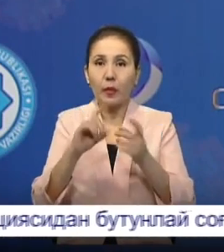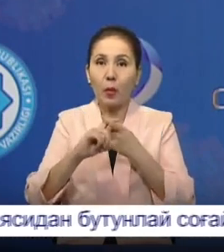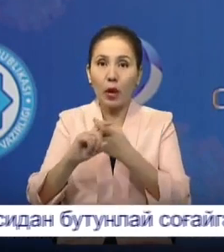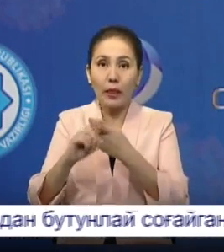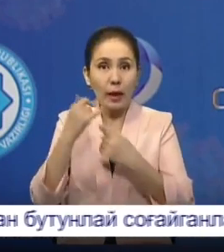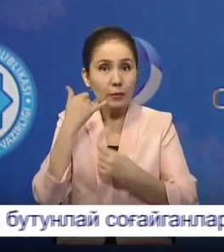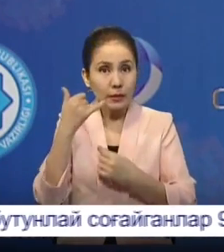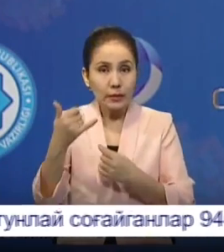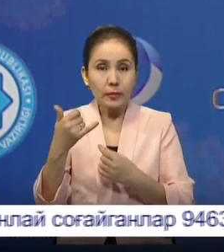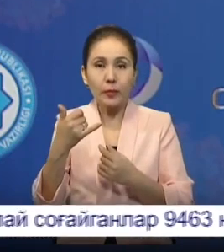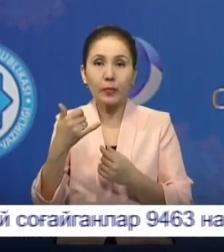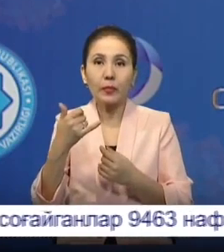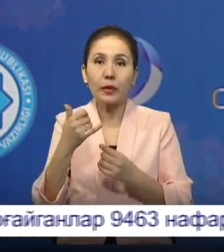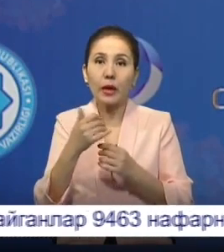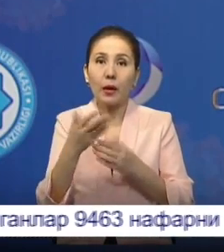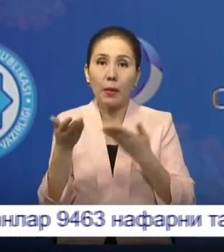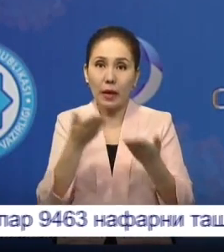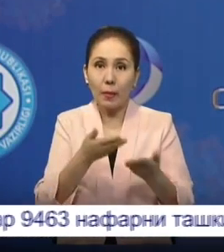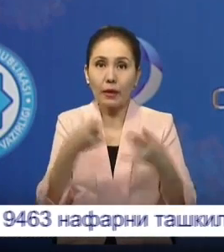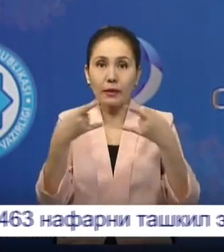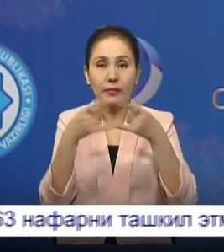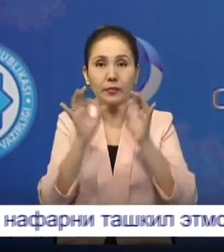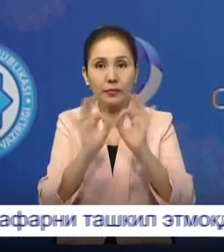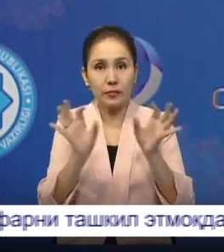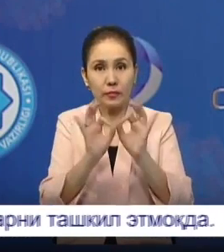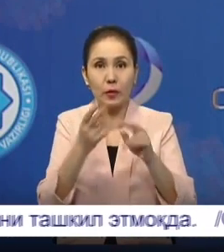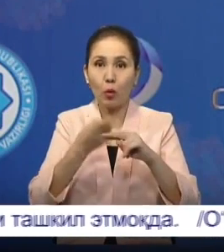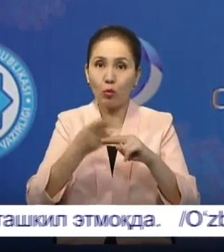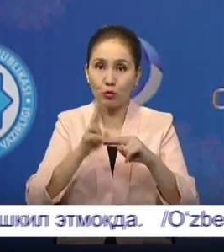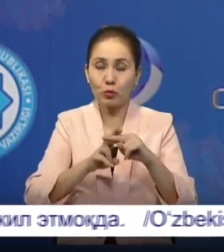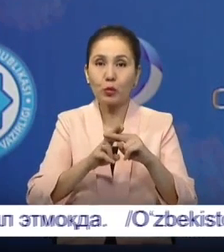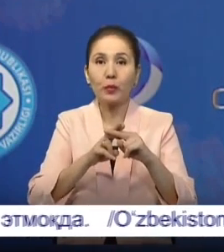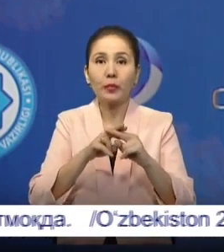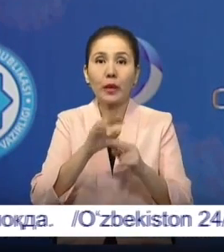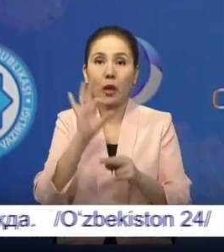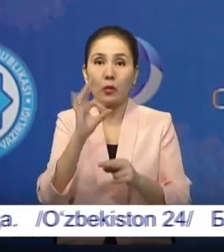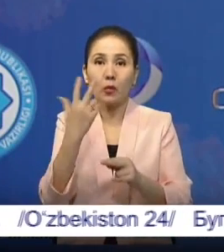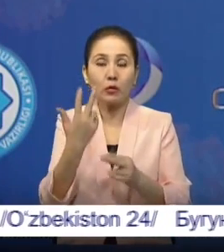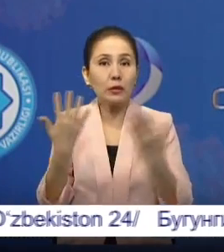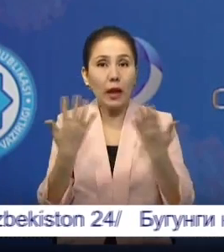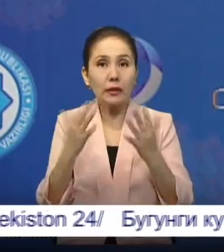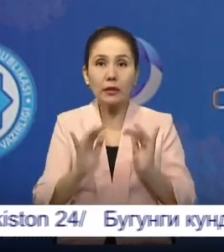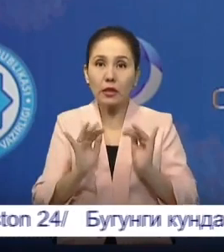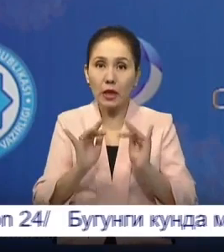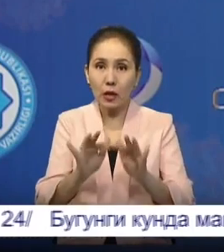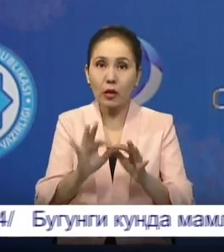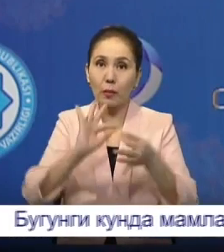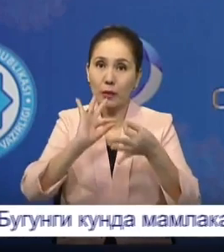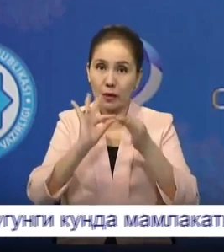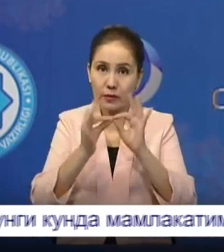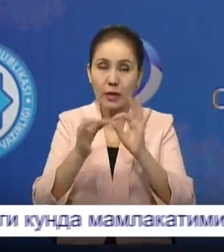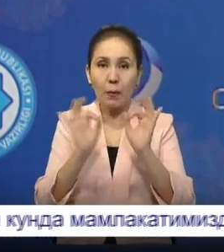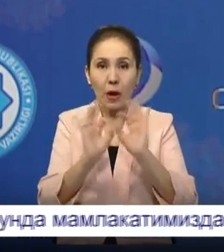bog'lanamiz. Jobir, marhamat, siz efirdasiz. Ushbu stansiyada qanday jarayonlar kechyapti? Batafsil